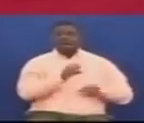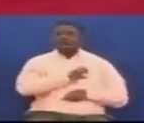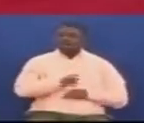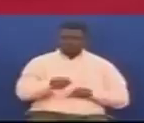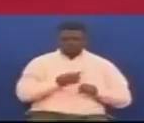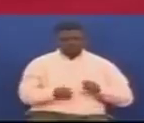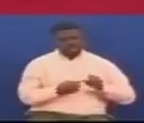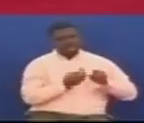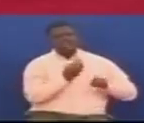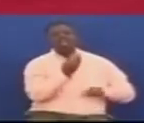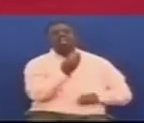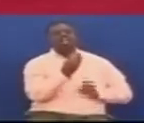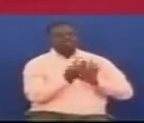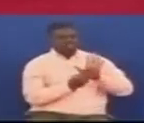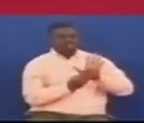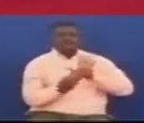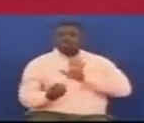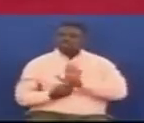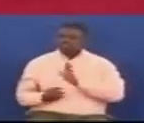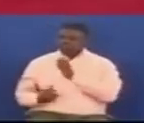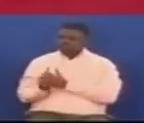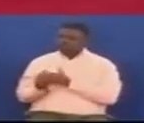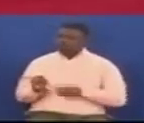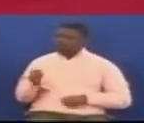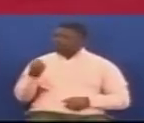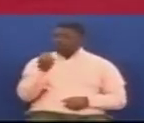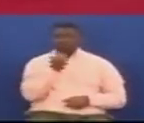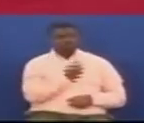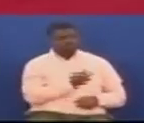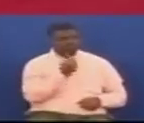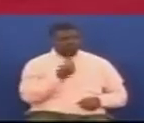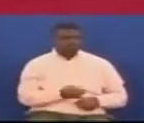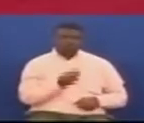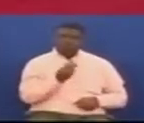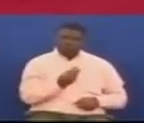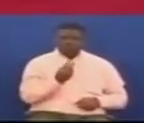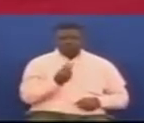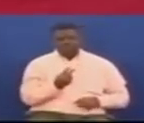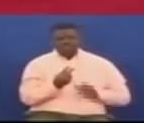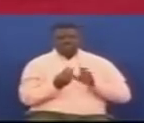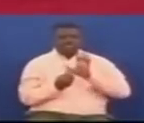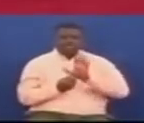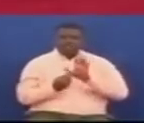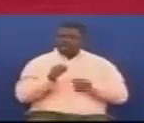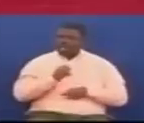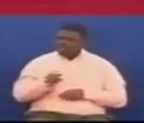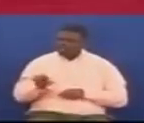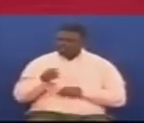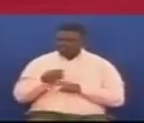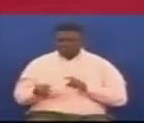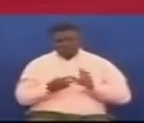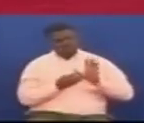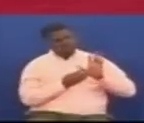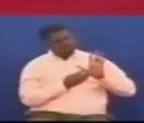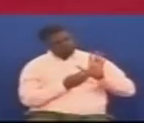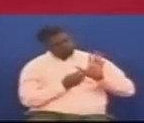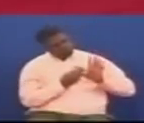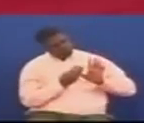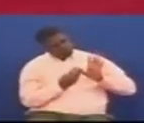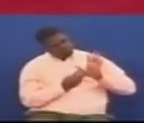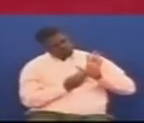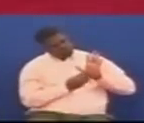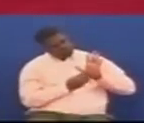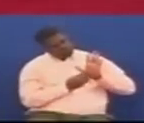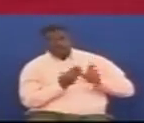milioni 2,458,496 kutoka shilingi milioni 2,327,000 395 mwaka